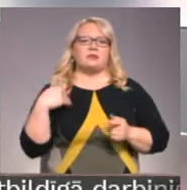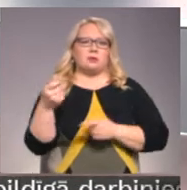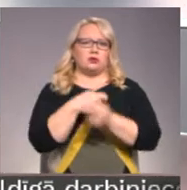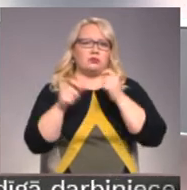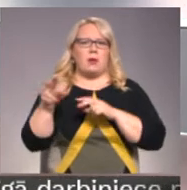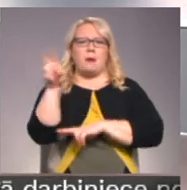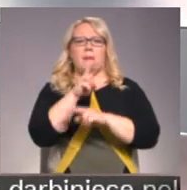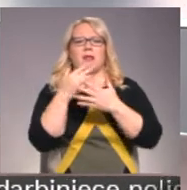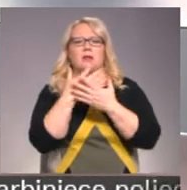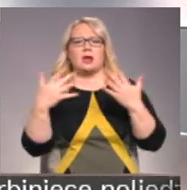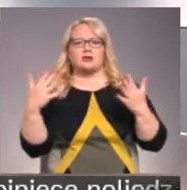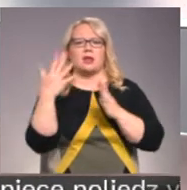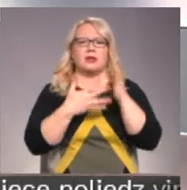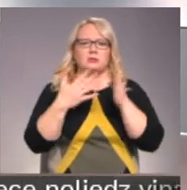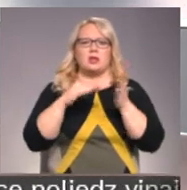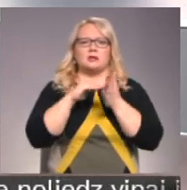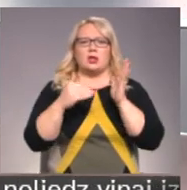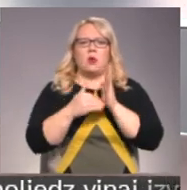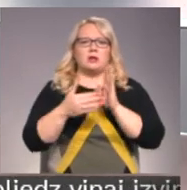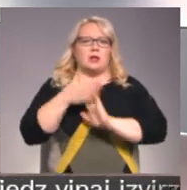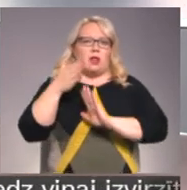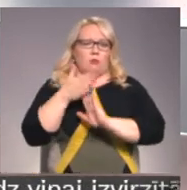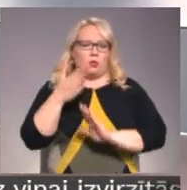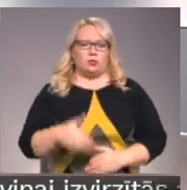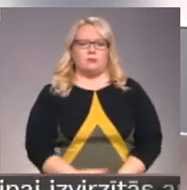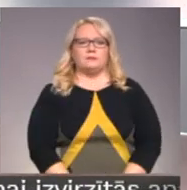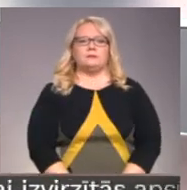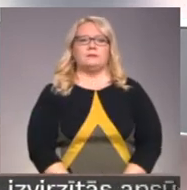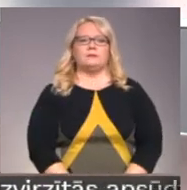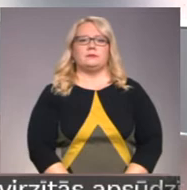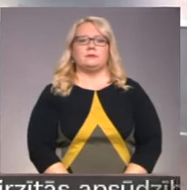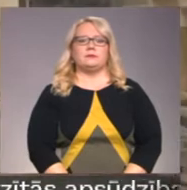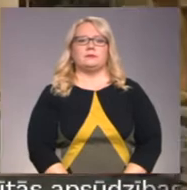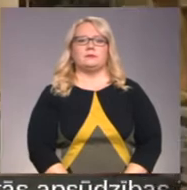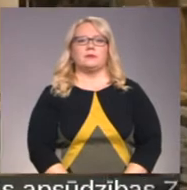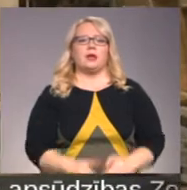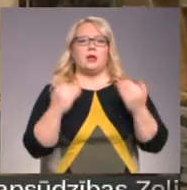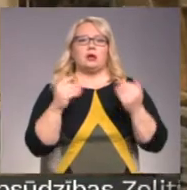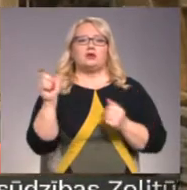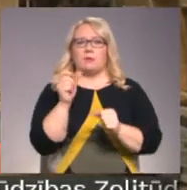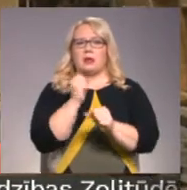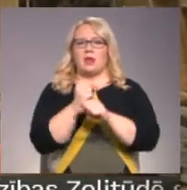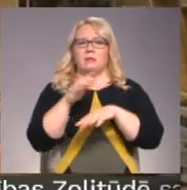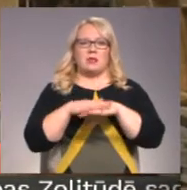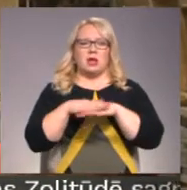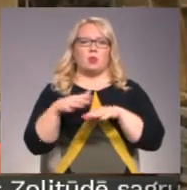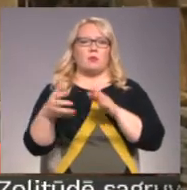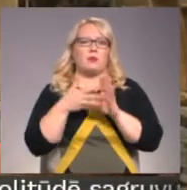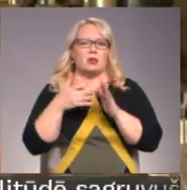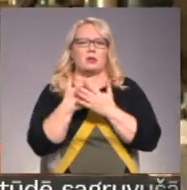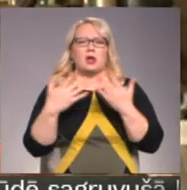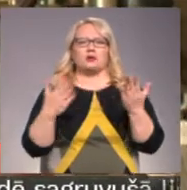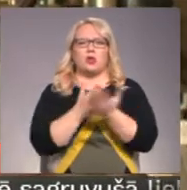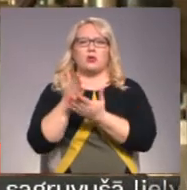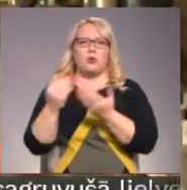meklēti dažādi risinājumi, lai situāciju labotu un vairāk par to Kurzemes televīzija. Šobrīd darba tirgū trūkst dažādu jomu